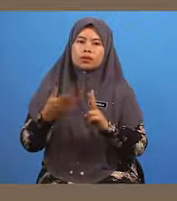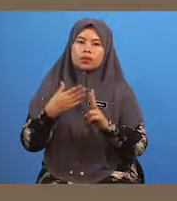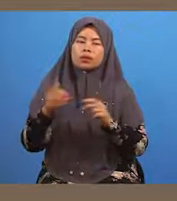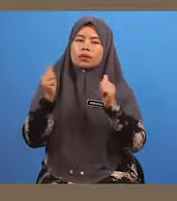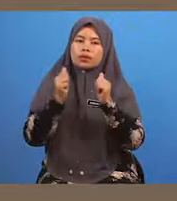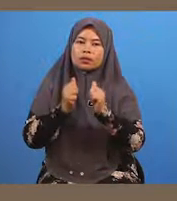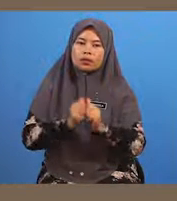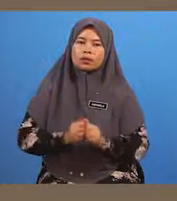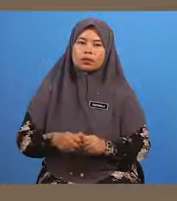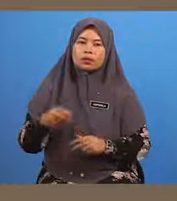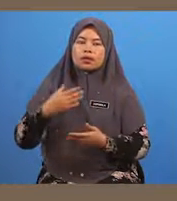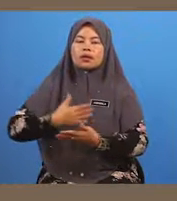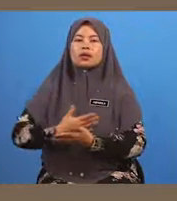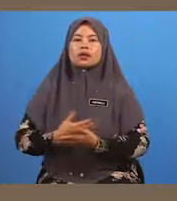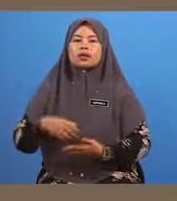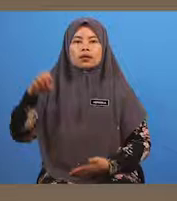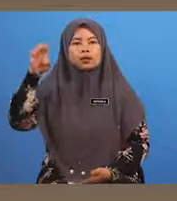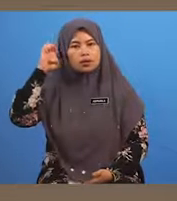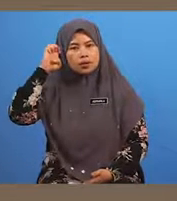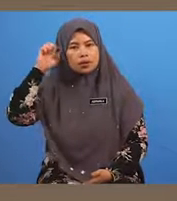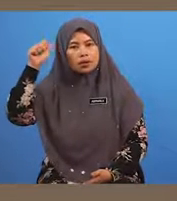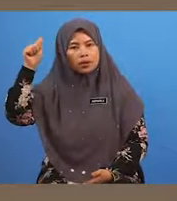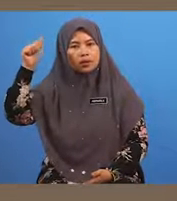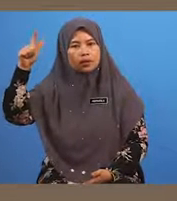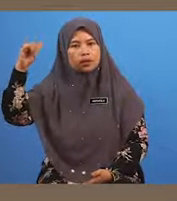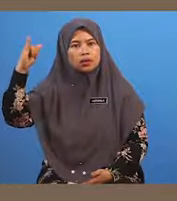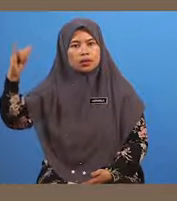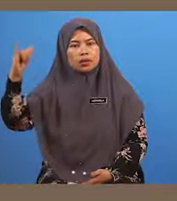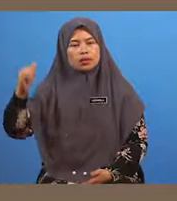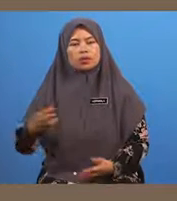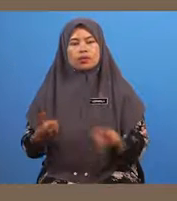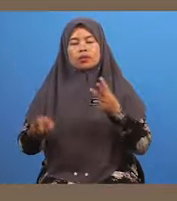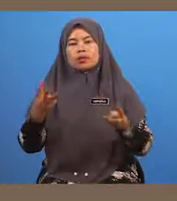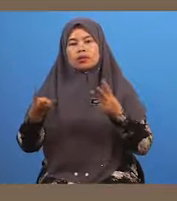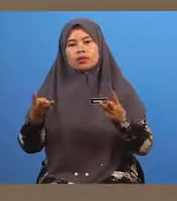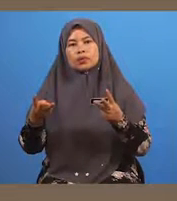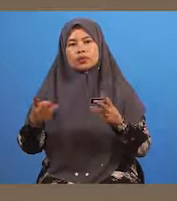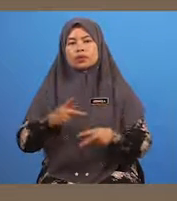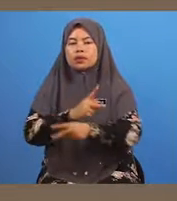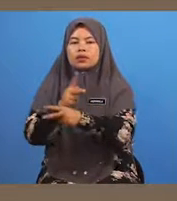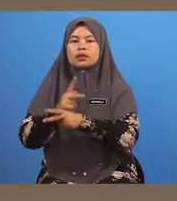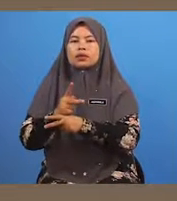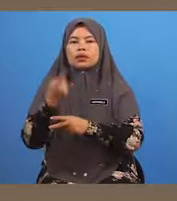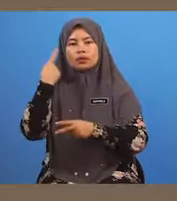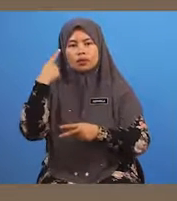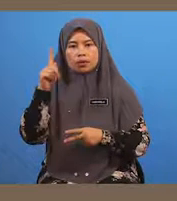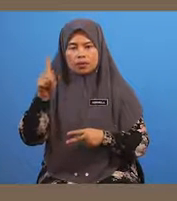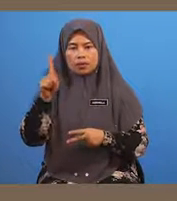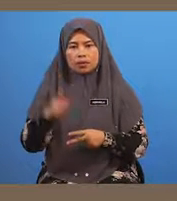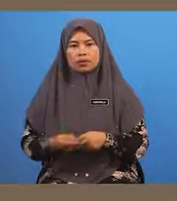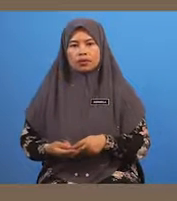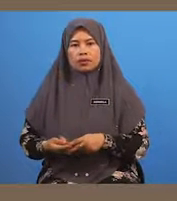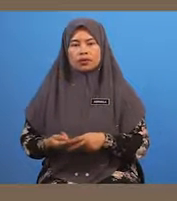perempuan kandung Encik Ali walaupun Ibrahim telah dibesarkan oleh Encik Ali. Ini kerana